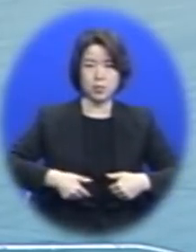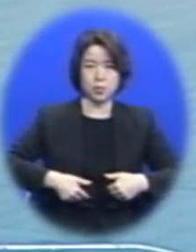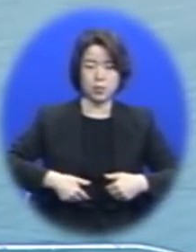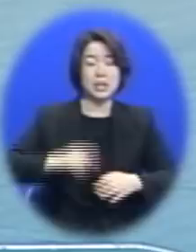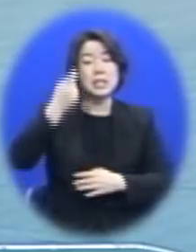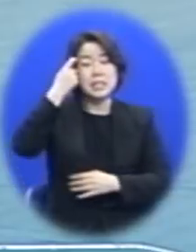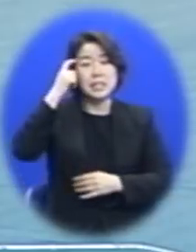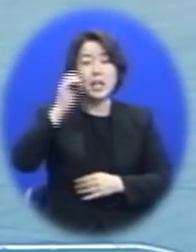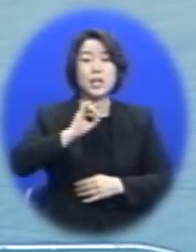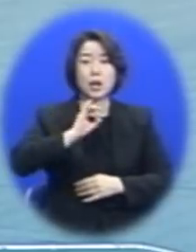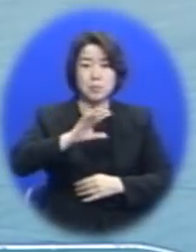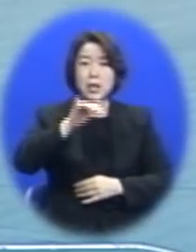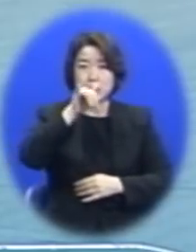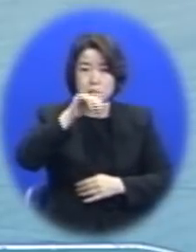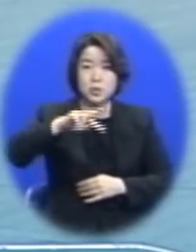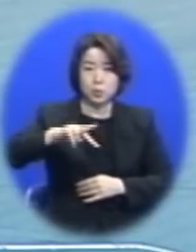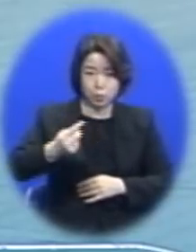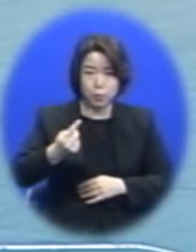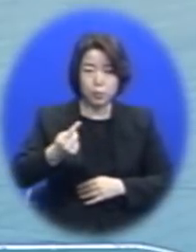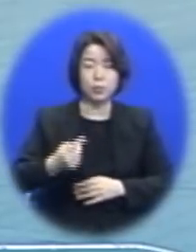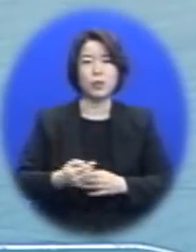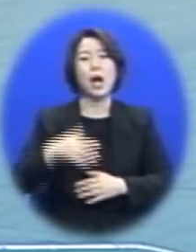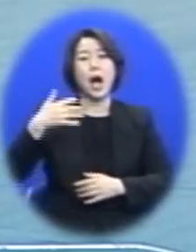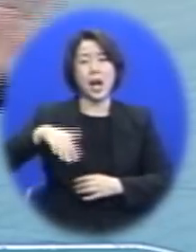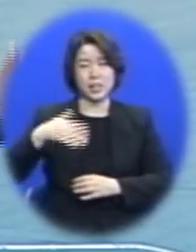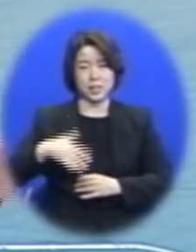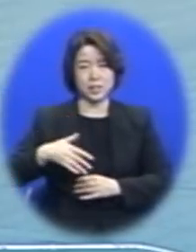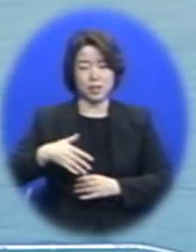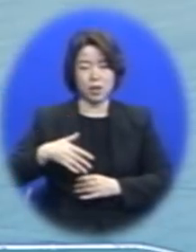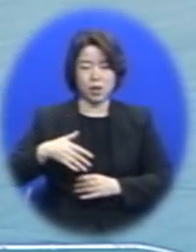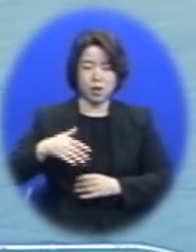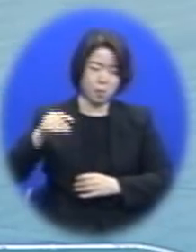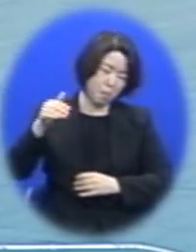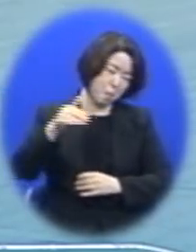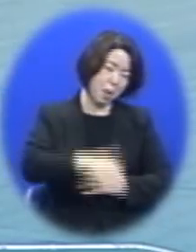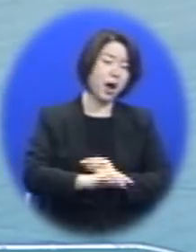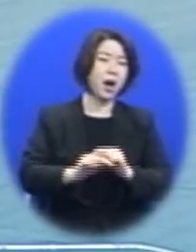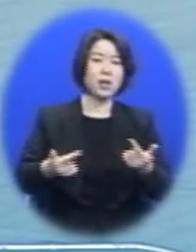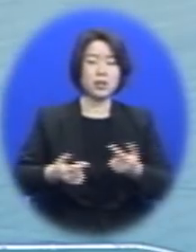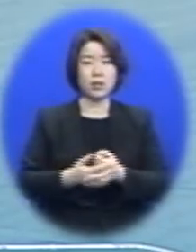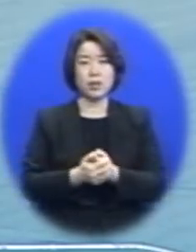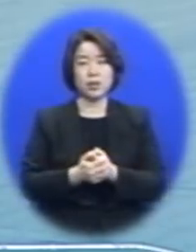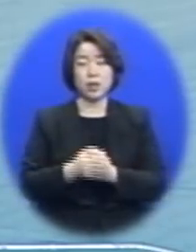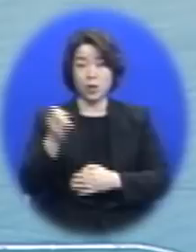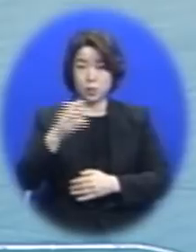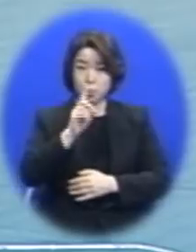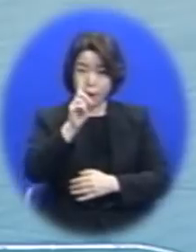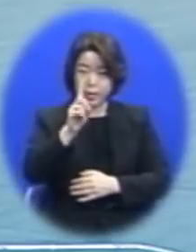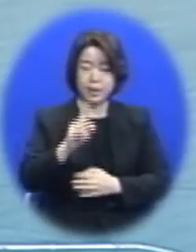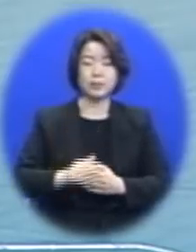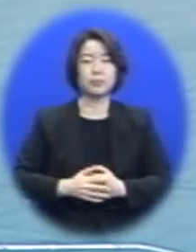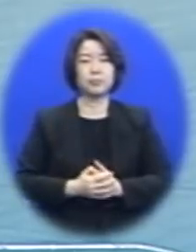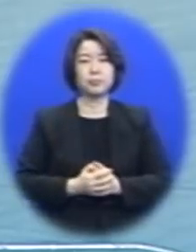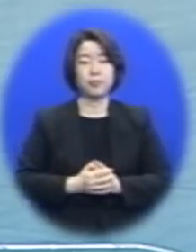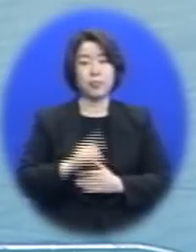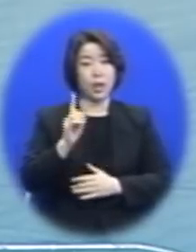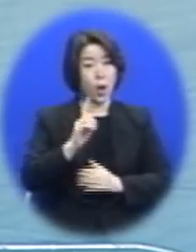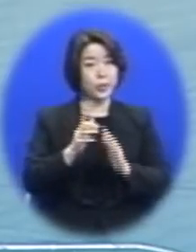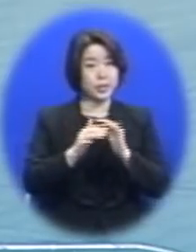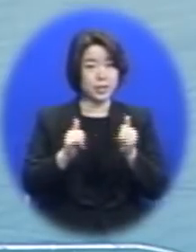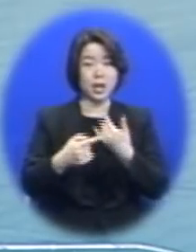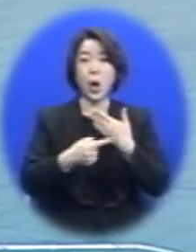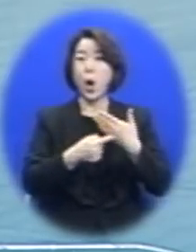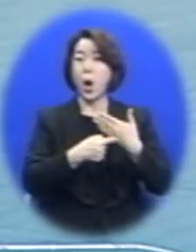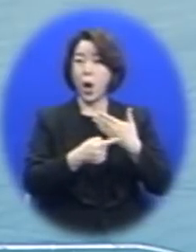생각만 아직도 있다면 아직은 최악은 아니고 또 하나 뭐 어떤 사람은